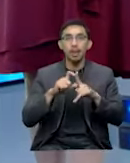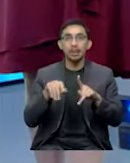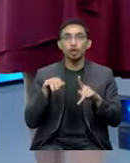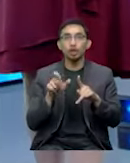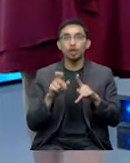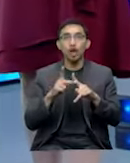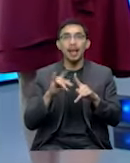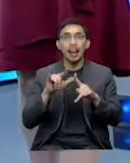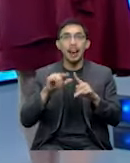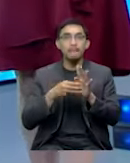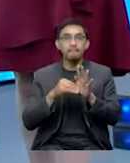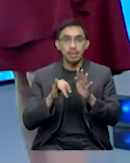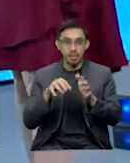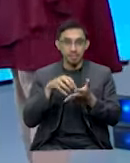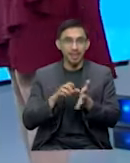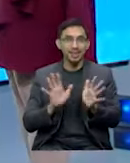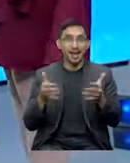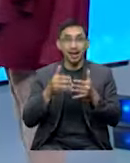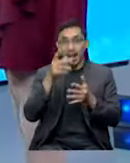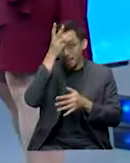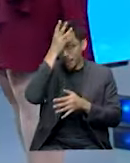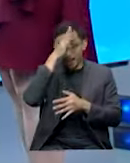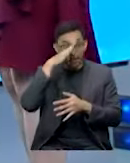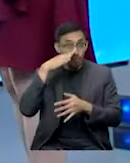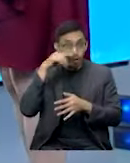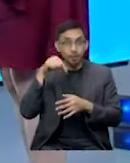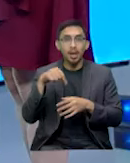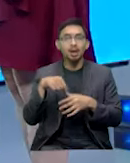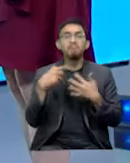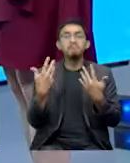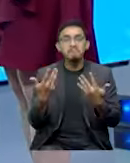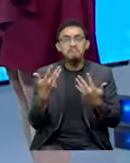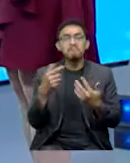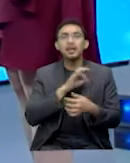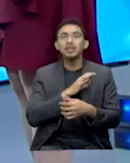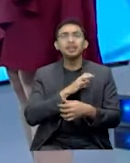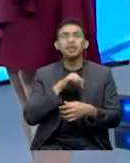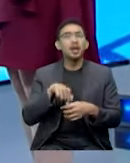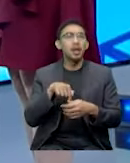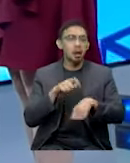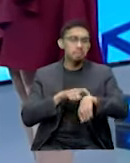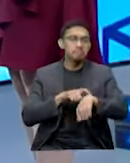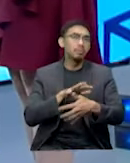IKN Kalimantan Timur. Ya Hilmi, apa agenda pertama Presiden di IKN hari ini?